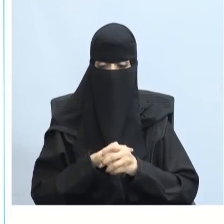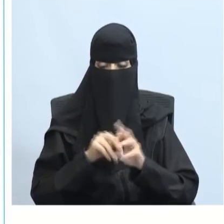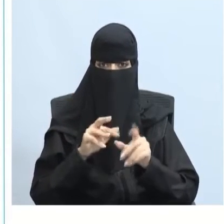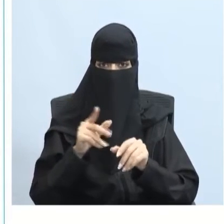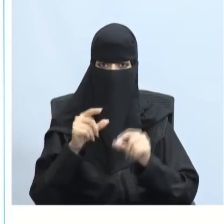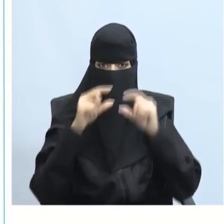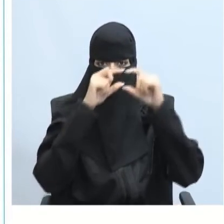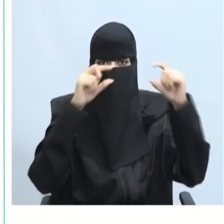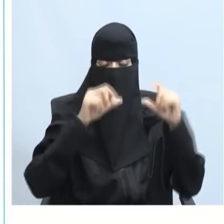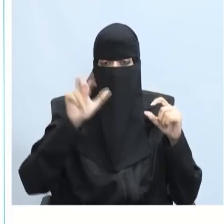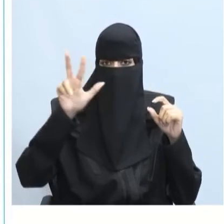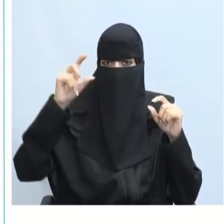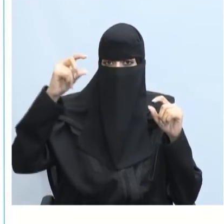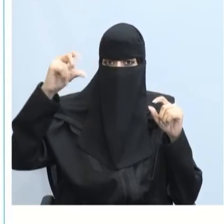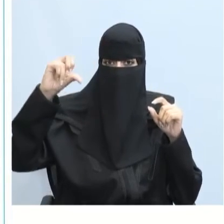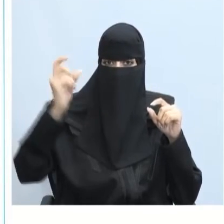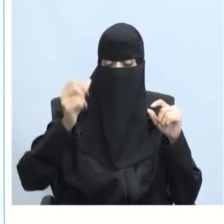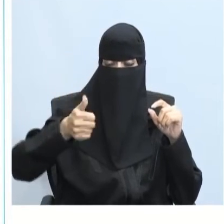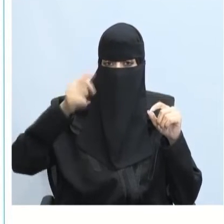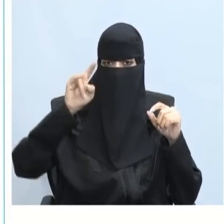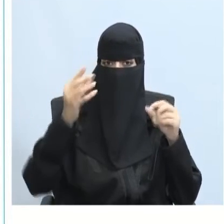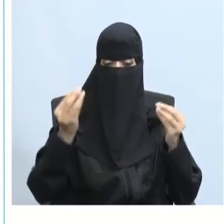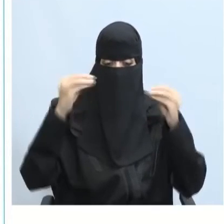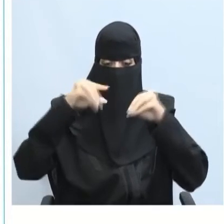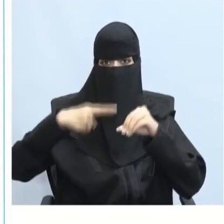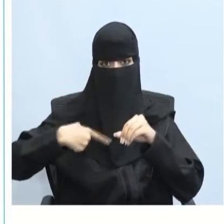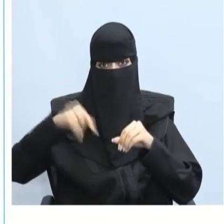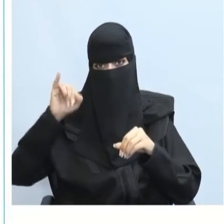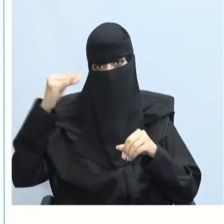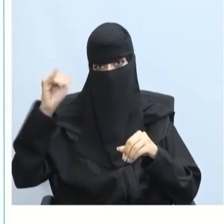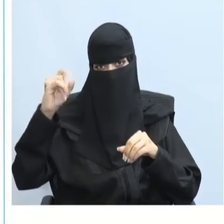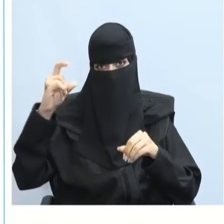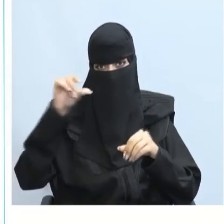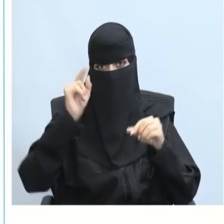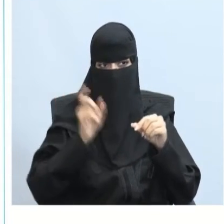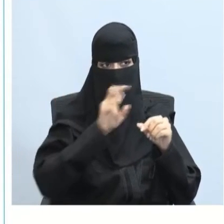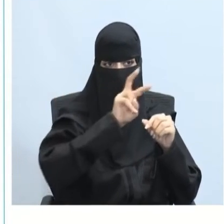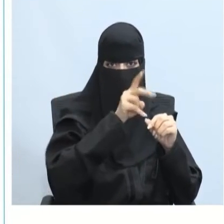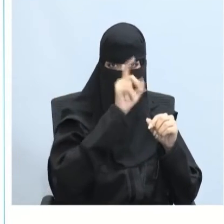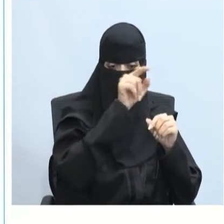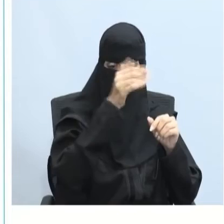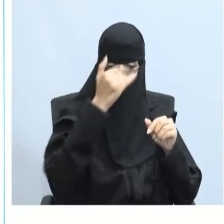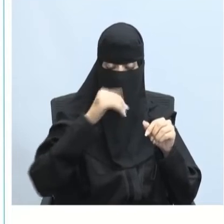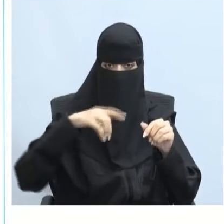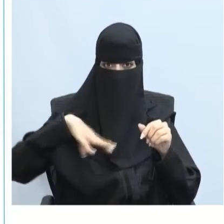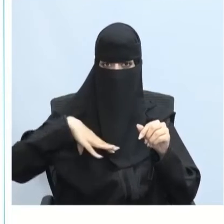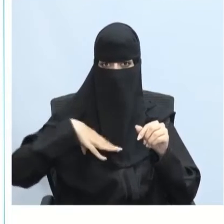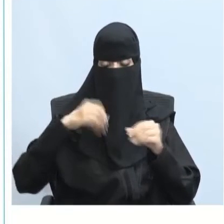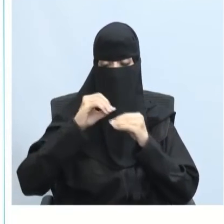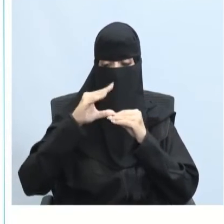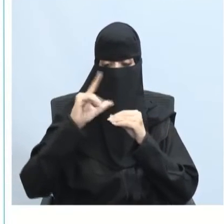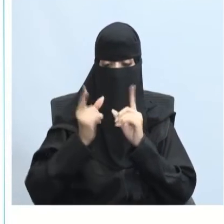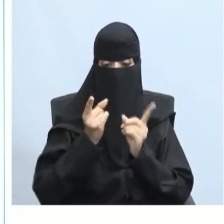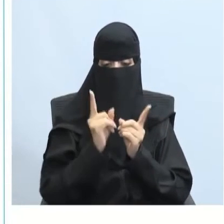ديفولت رول للشخص الذي اضفته محمد مثلا على سبيل المثال اختر مدير المشروع اذا